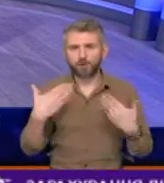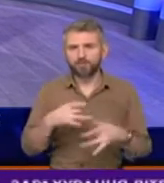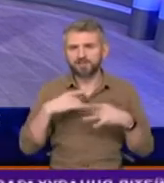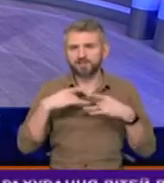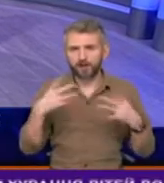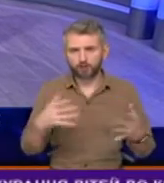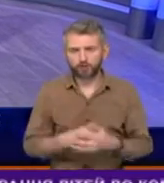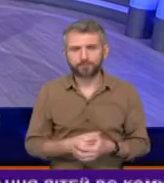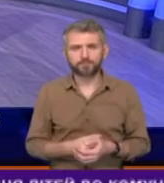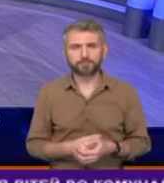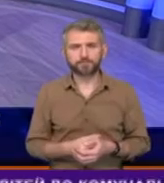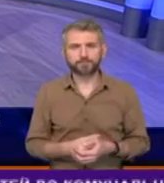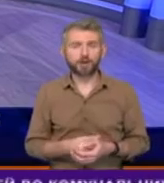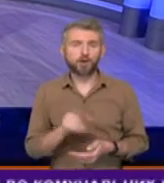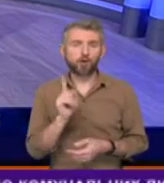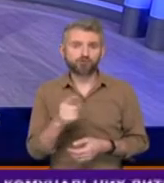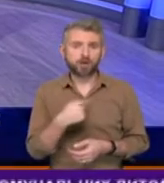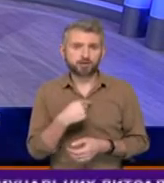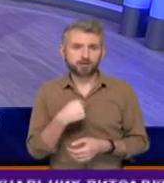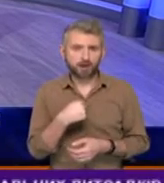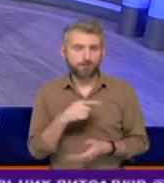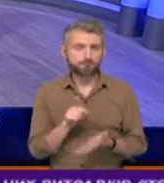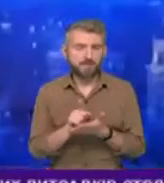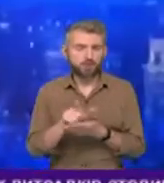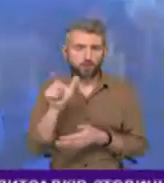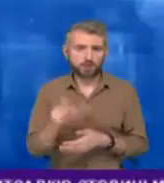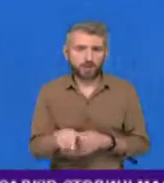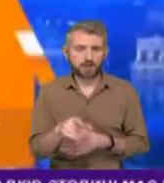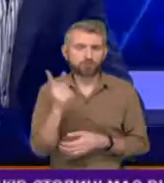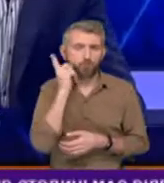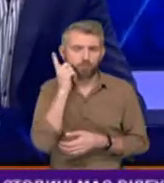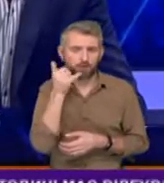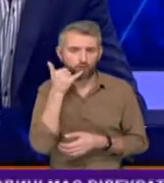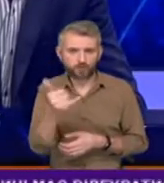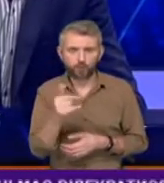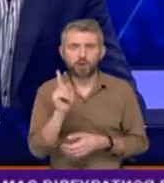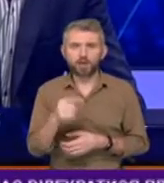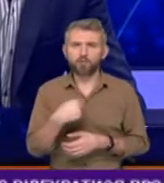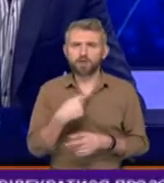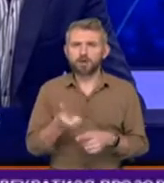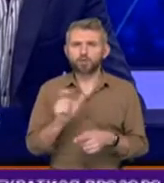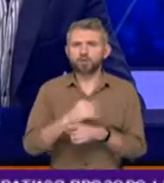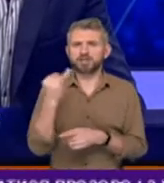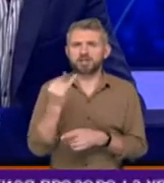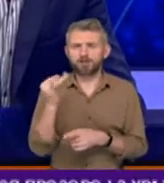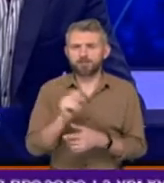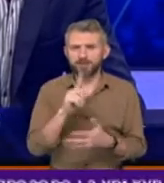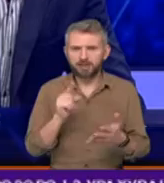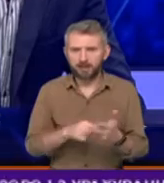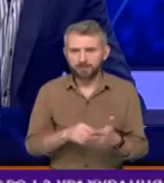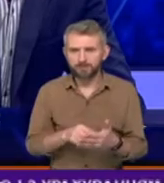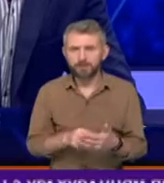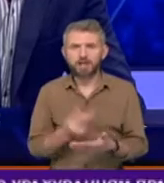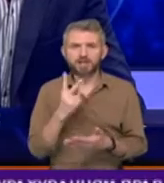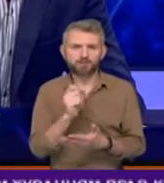святом. Добрий хоча вечір. Я, в принципі, пенсіонер із мобільного дзвону. Але в мене дуже цікаве питання.